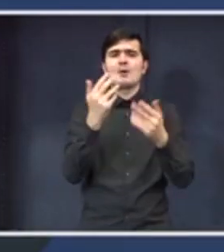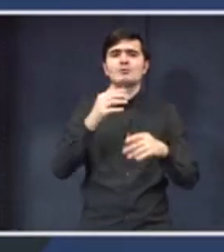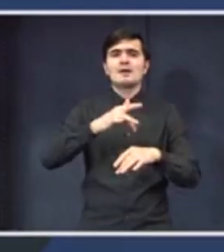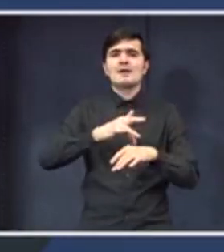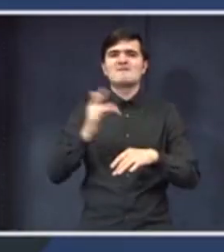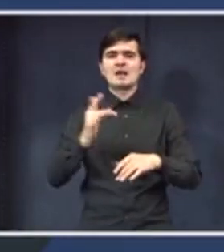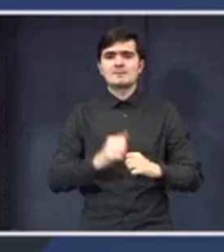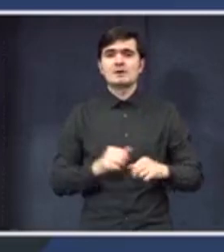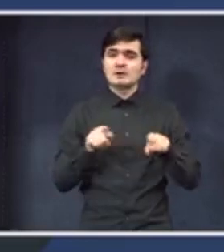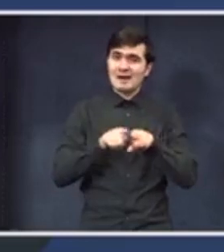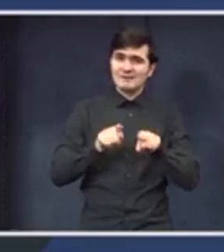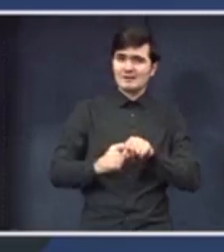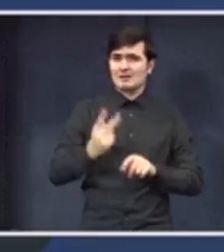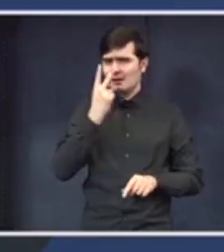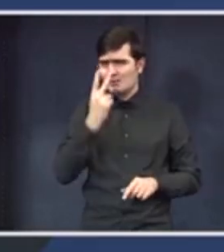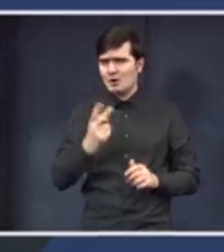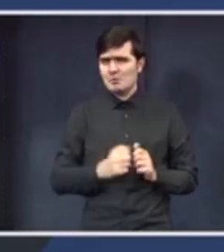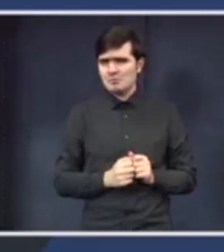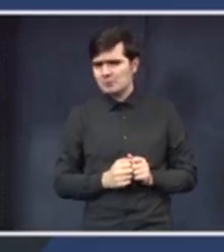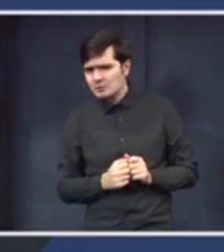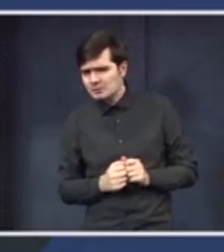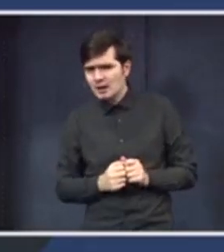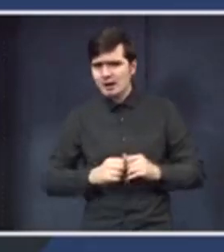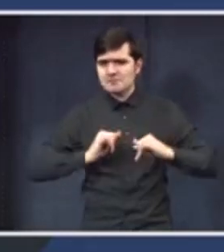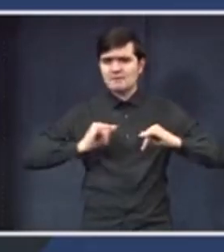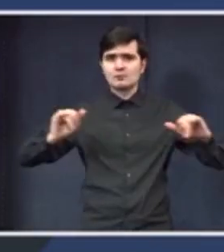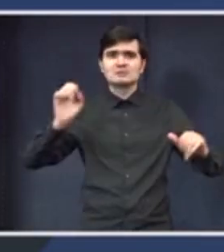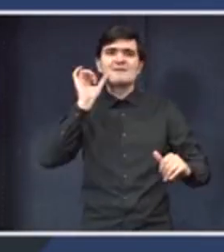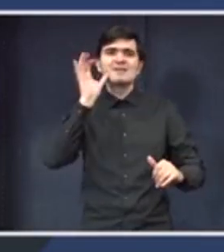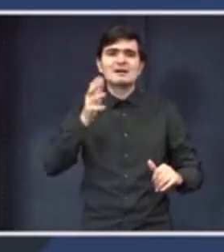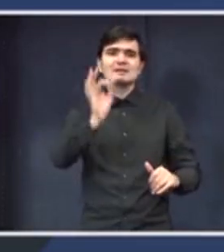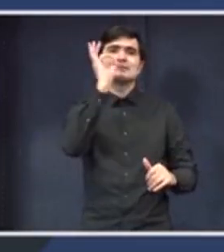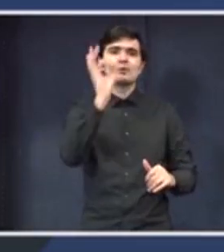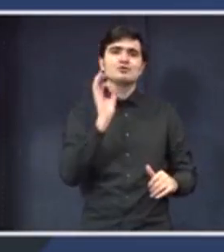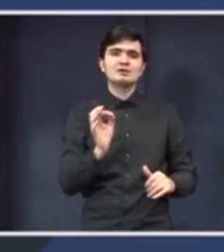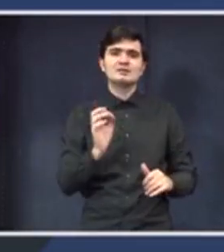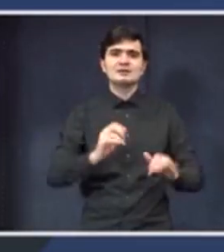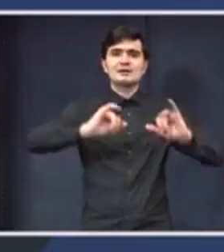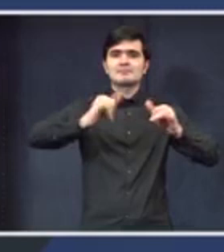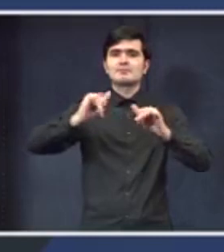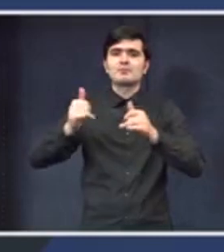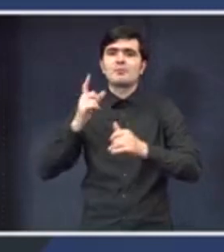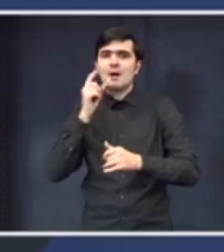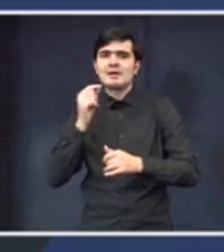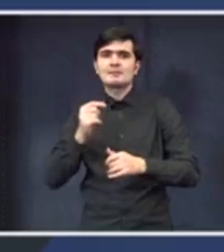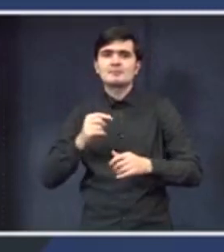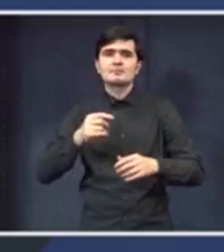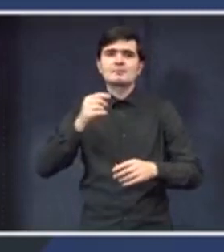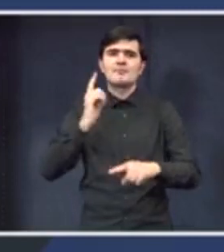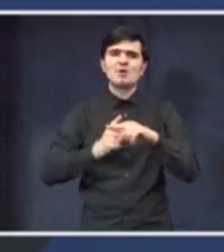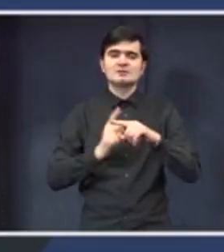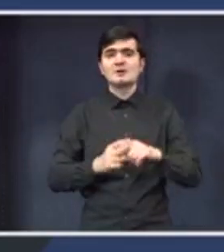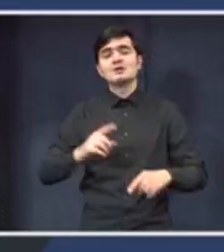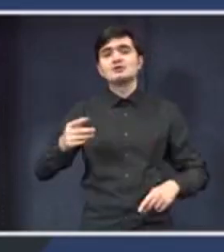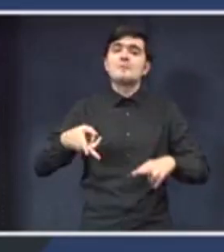La fel, același lucru dacă mă uit și la evoluția zilnică a procentului cazurilor confirmate, dar mult mai important, și aici aș vrea